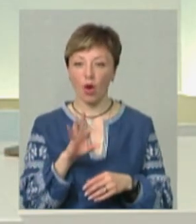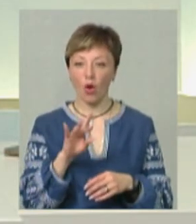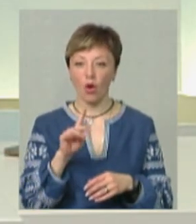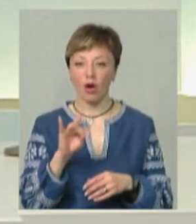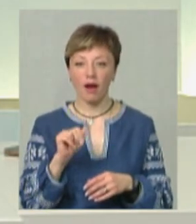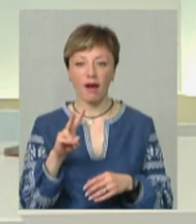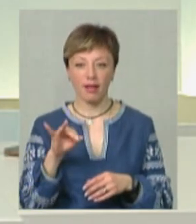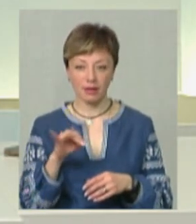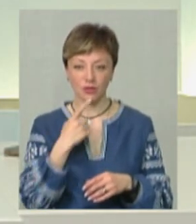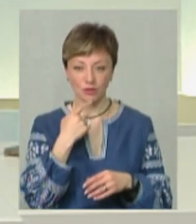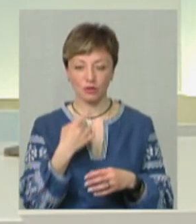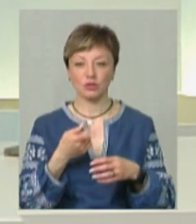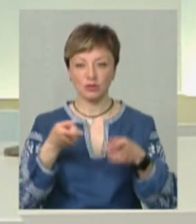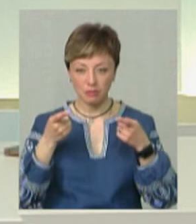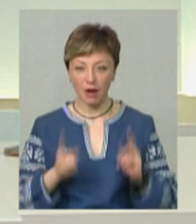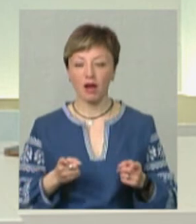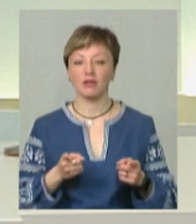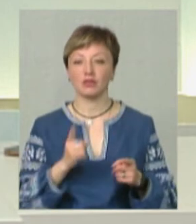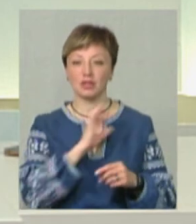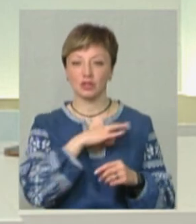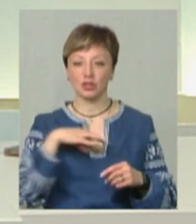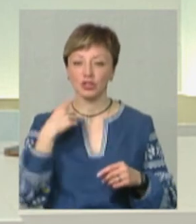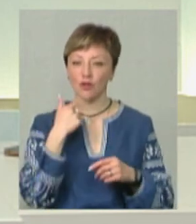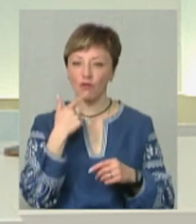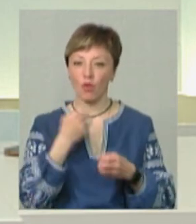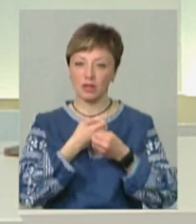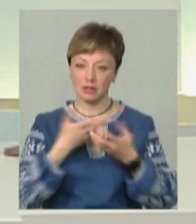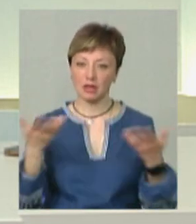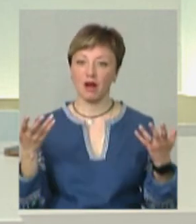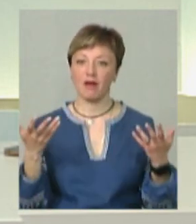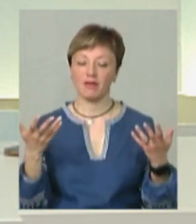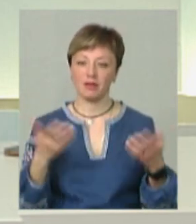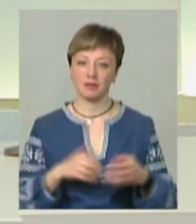намисто, справжні, або його щире ще називали, червоне, таке яскраве.